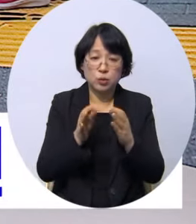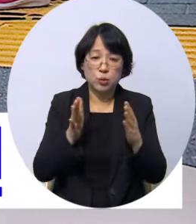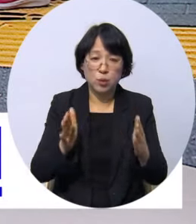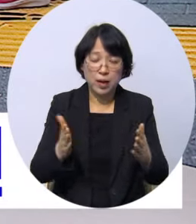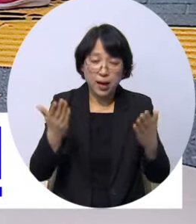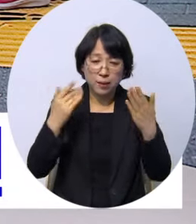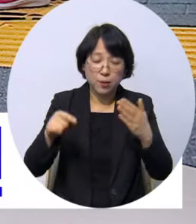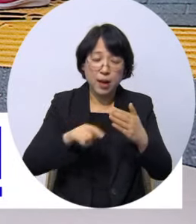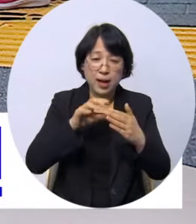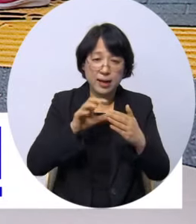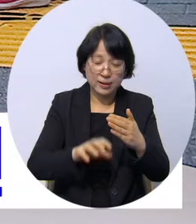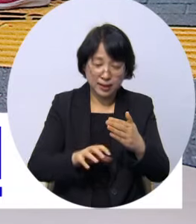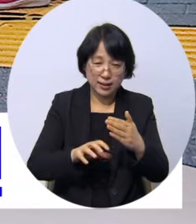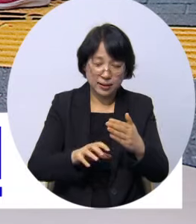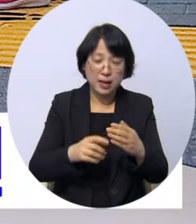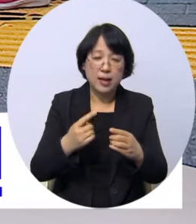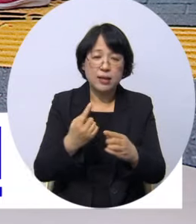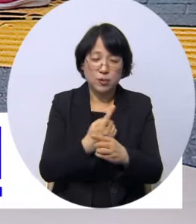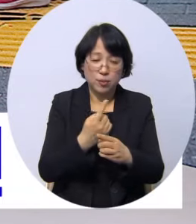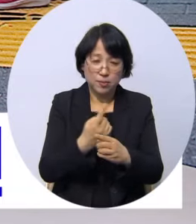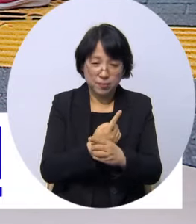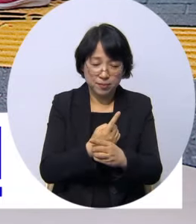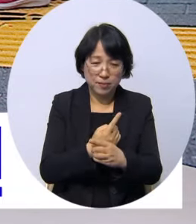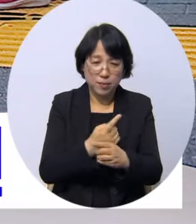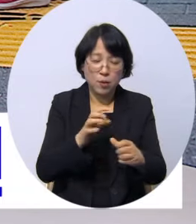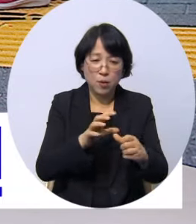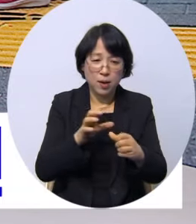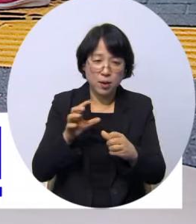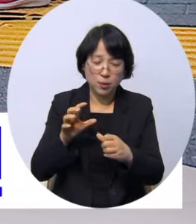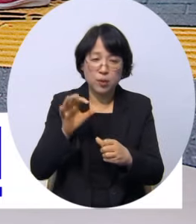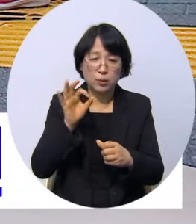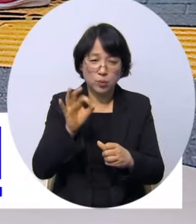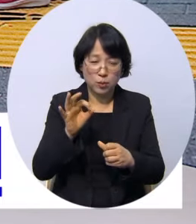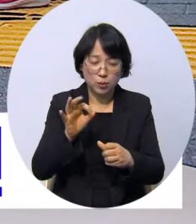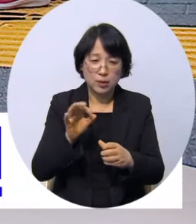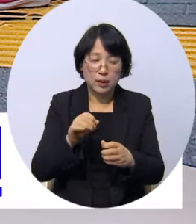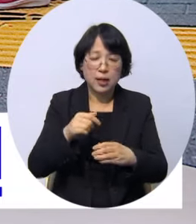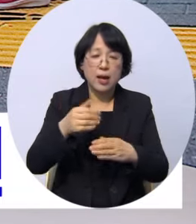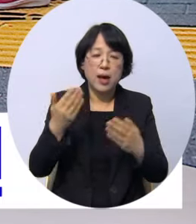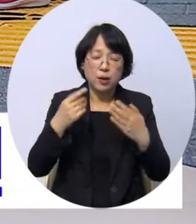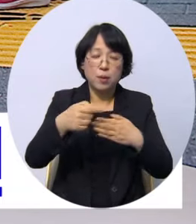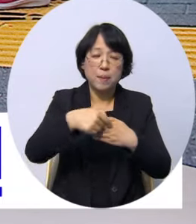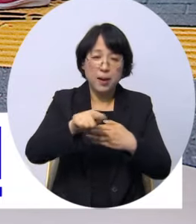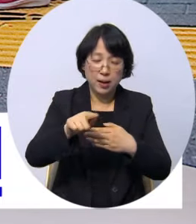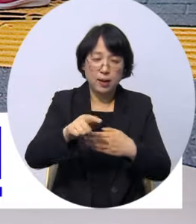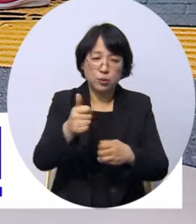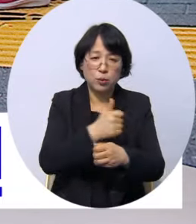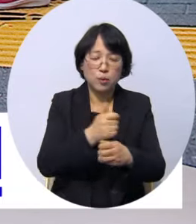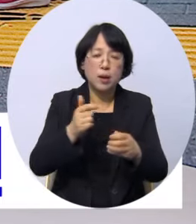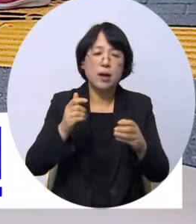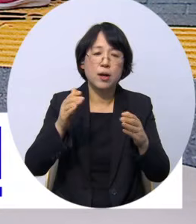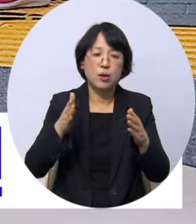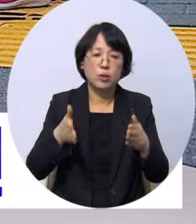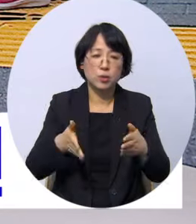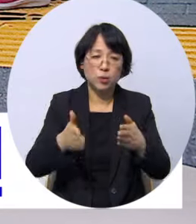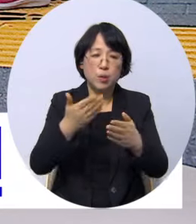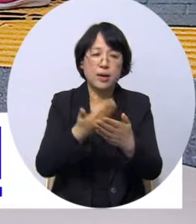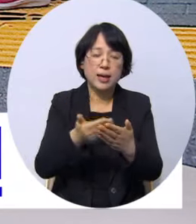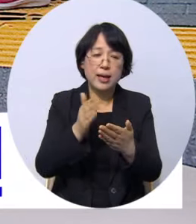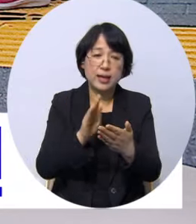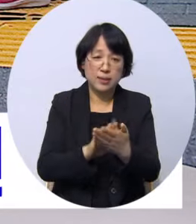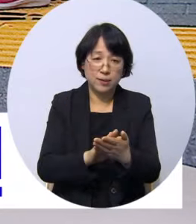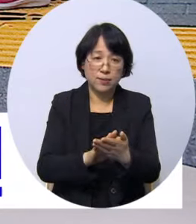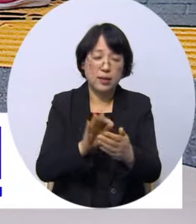정비에 만 썼던 특별 교부금의 사용처를 확대해서 학교 통로 선에도 쓸 수 있도록 하고 89억 원을